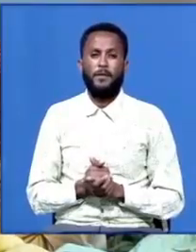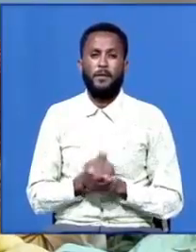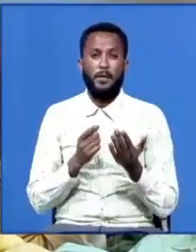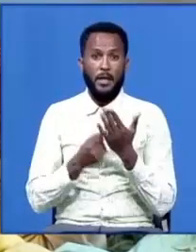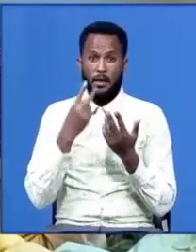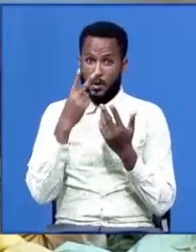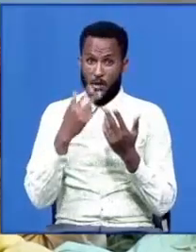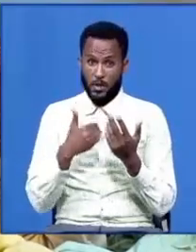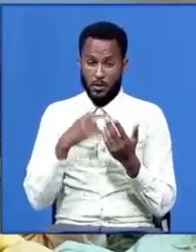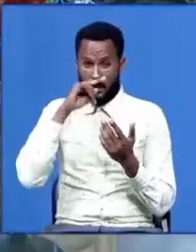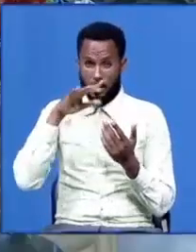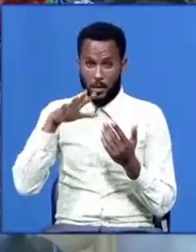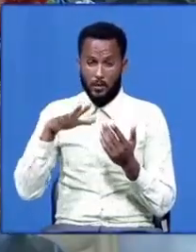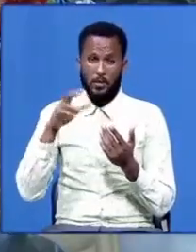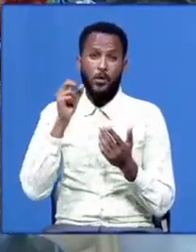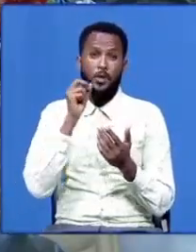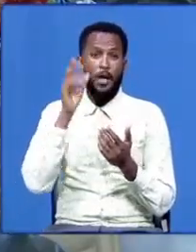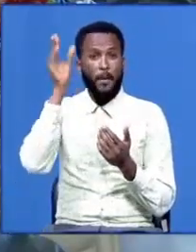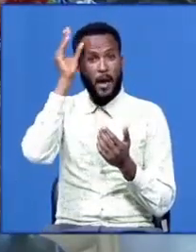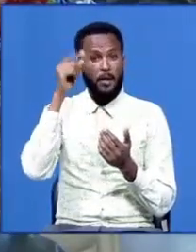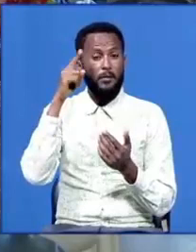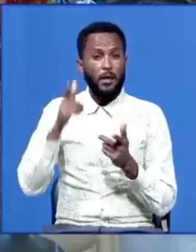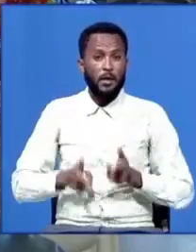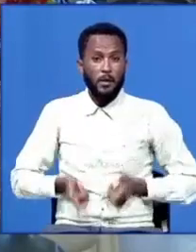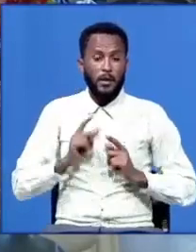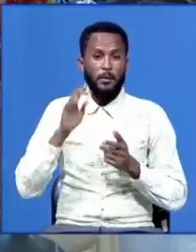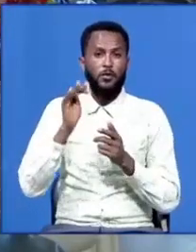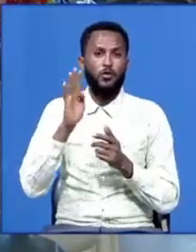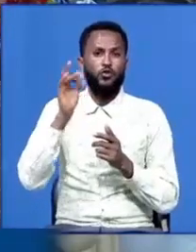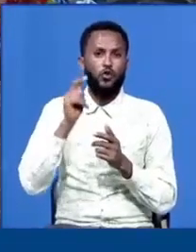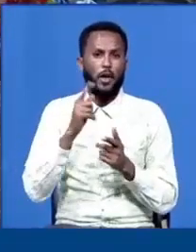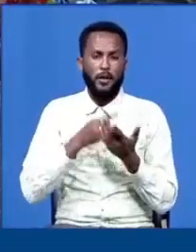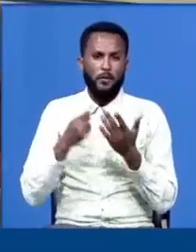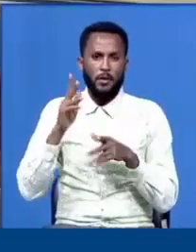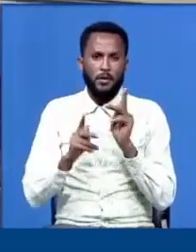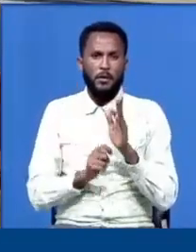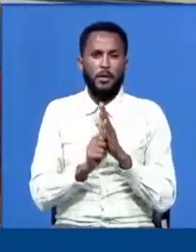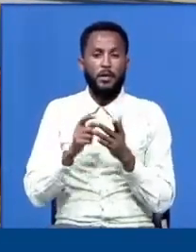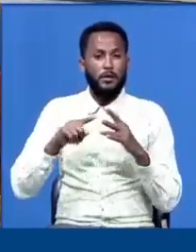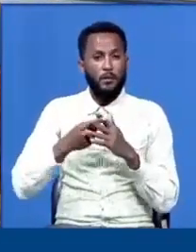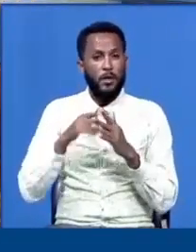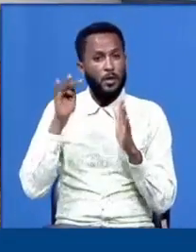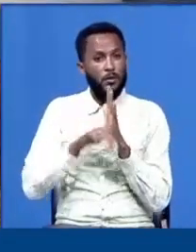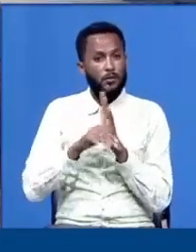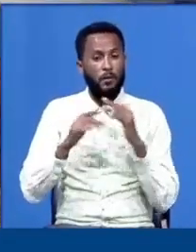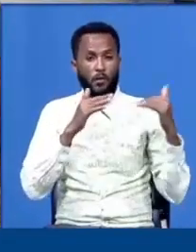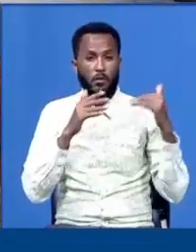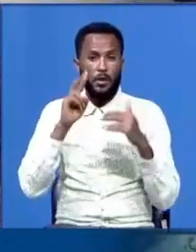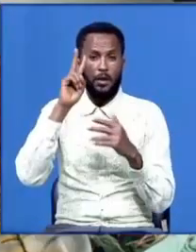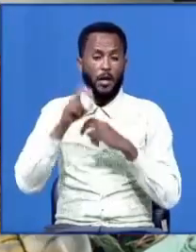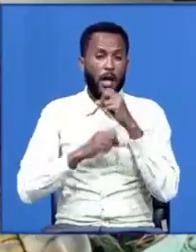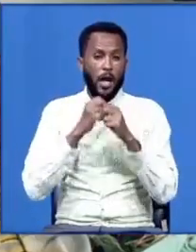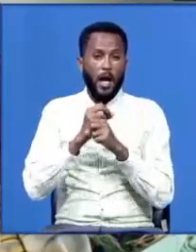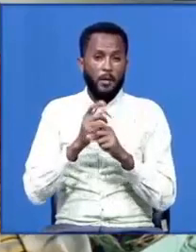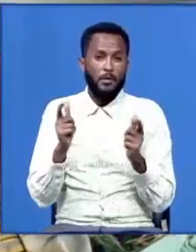እዛ ትርእይዋ ዘለኹም ህፃን ወዛም ሃይለ ትበሃል ነባሪት ከተማ እንትጩዕያም ብሰንኪ ኣብ ልዕሊ ህዝቢ ትግራይ ዝተወልዐ ጆኖሳይዳል ኩናት ንልዕሊ ክልተ